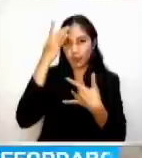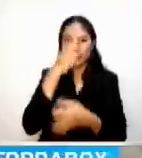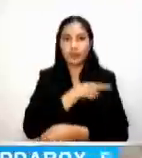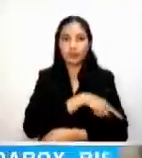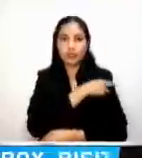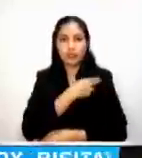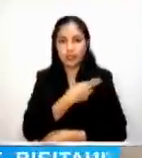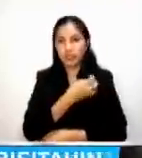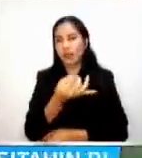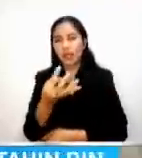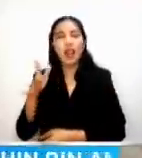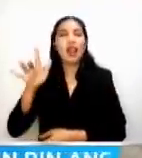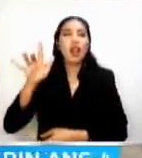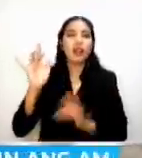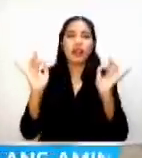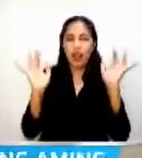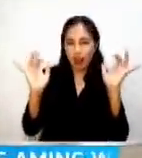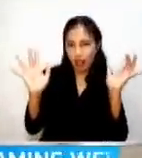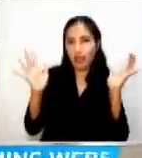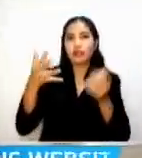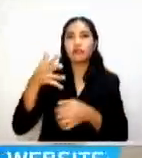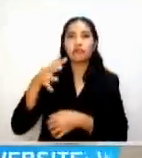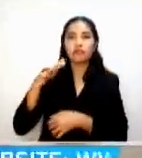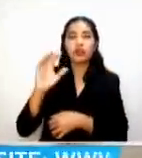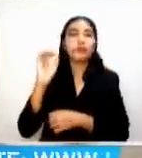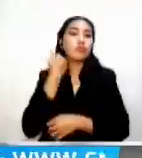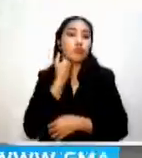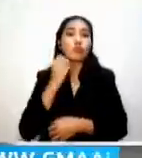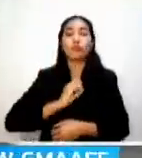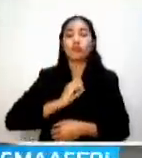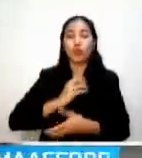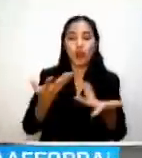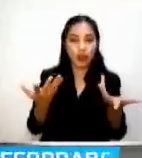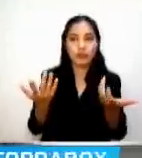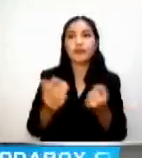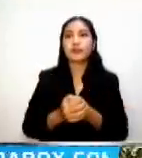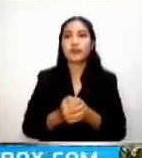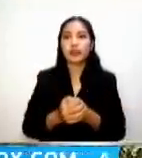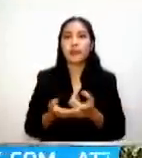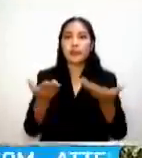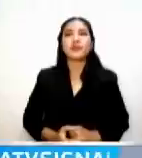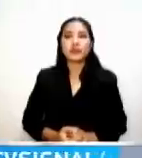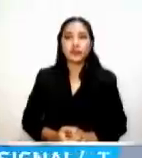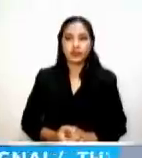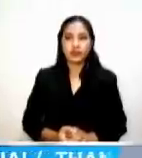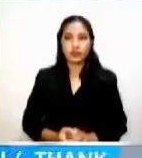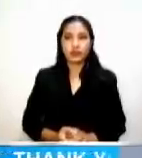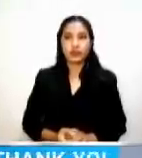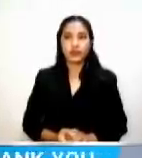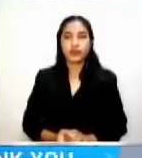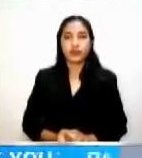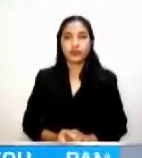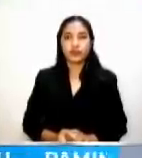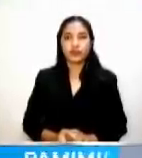asymptomatic. Kaya nga pinag-iisipan ng ilipat sa mga quarantine facilities. Bernadette Reyes, GMA News.